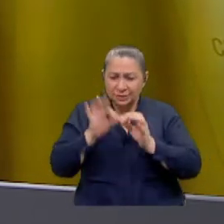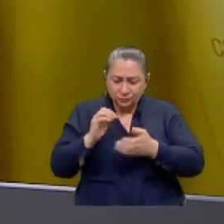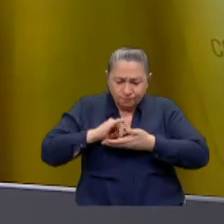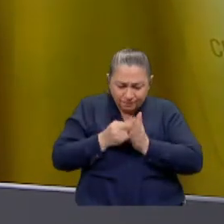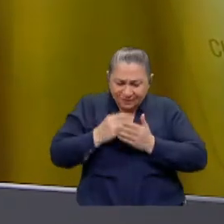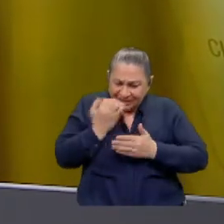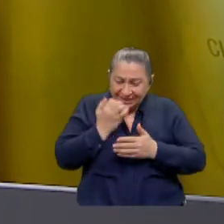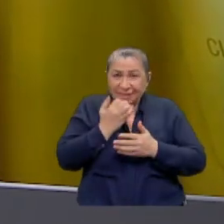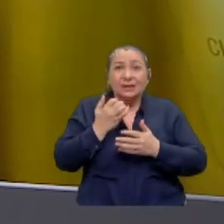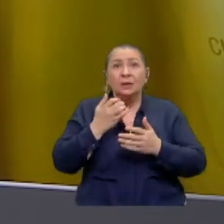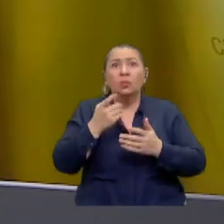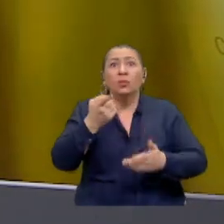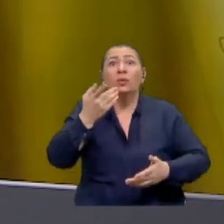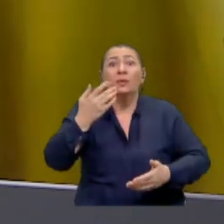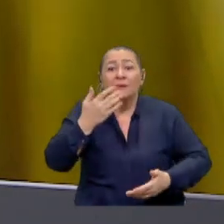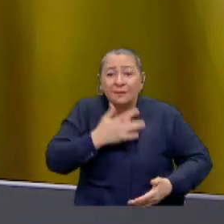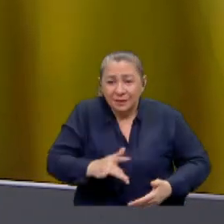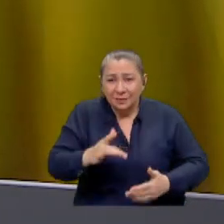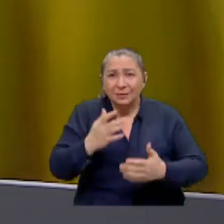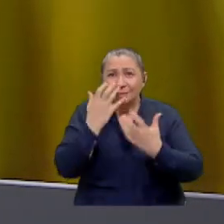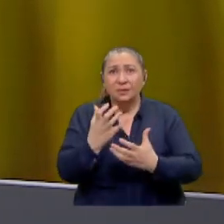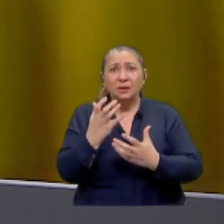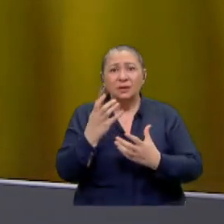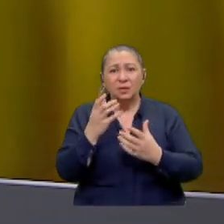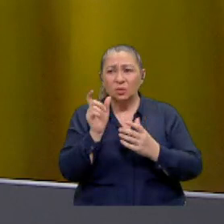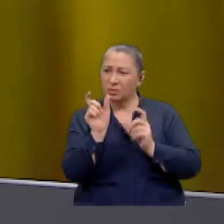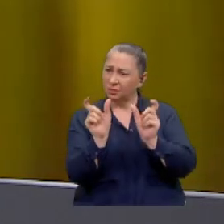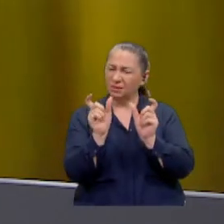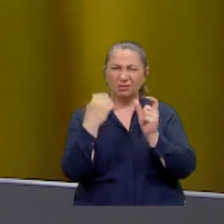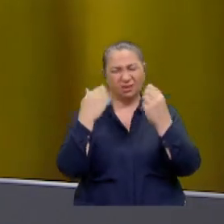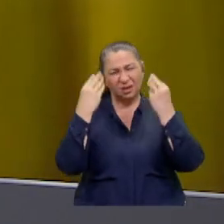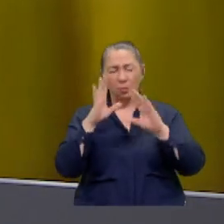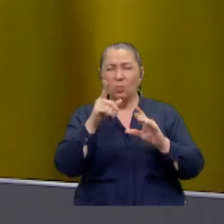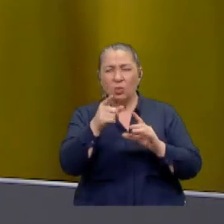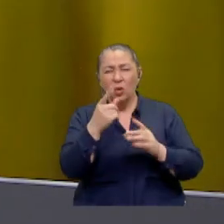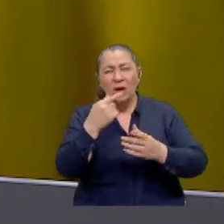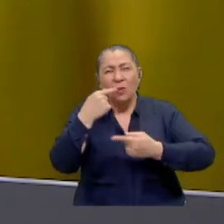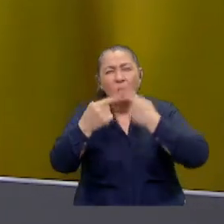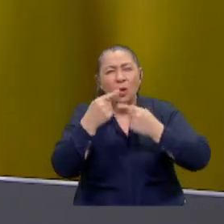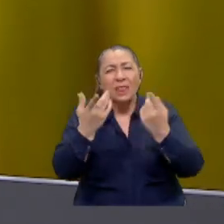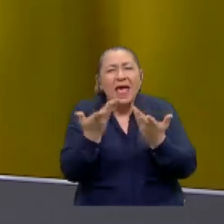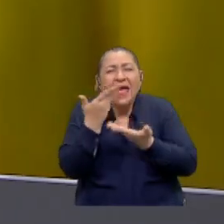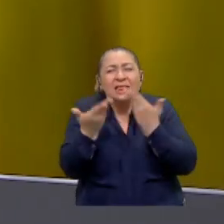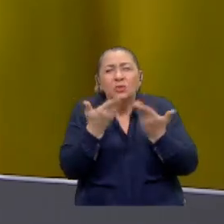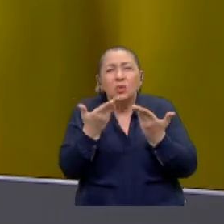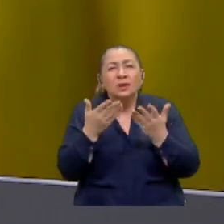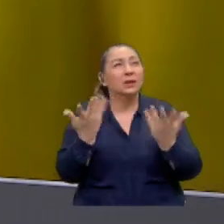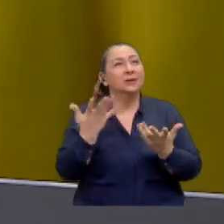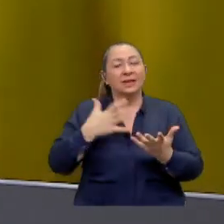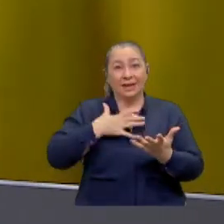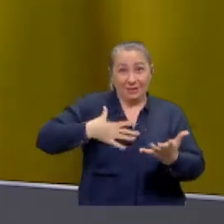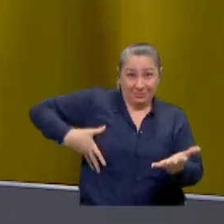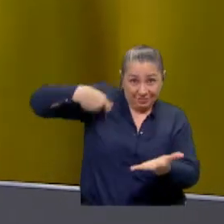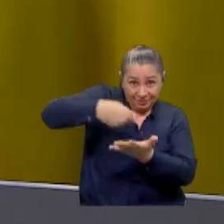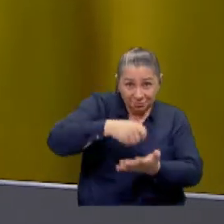tasarrufunuz Neyse ya bu fedakarlık bahsini a kadar Anlamıyorum fedakârlıktan bahis açılırken ne anlatılıyor ya sanki